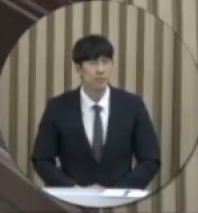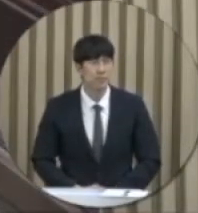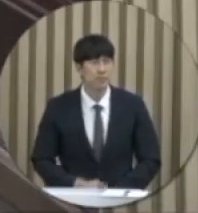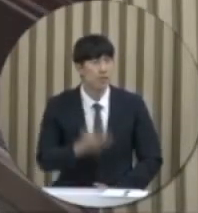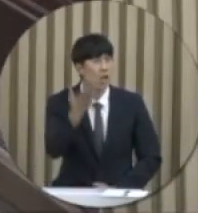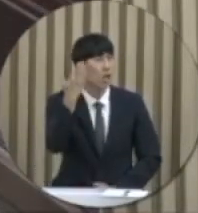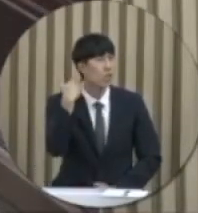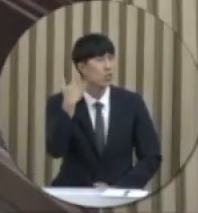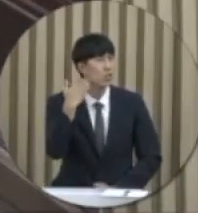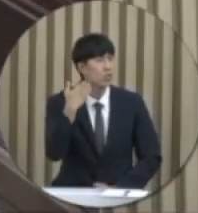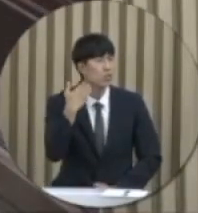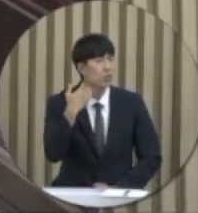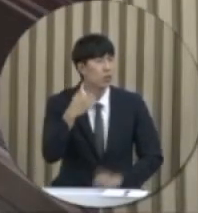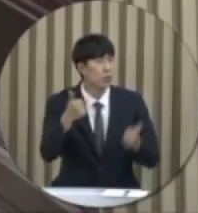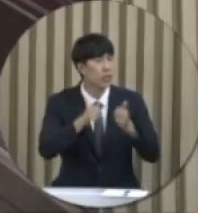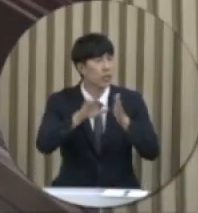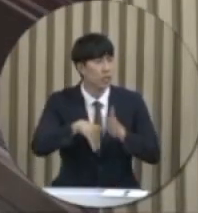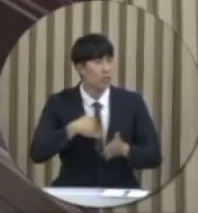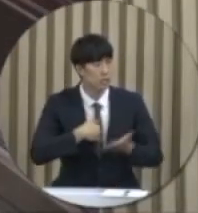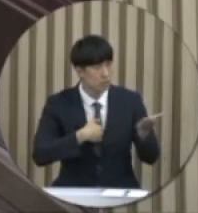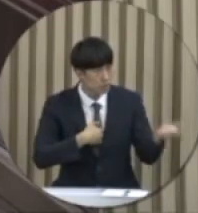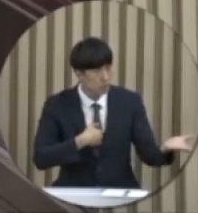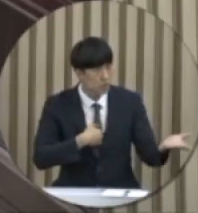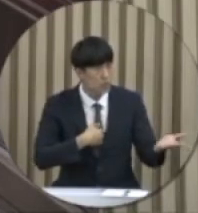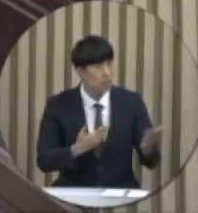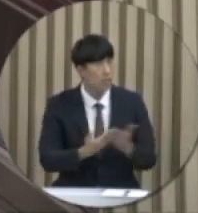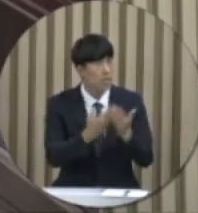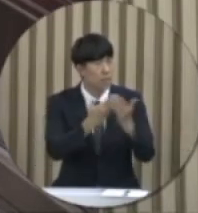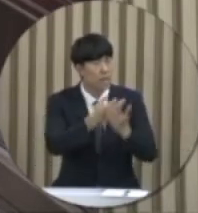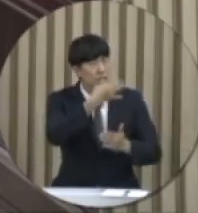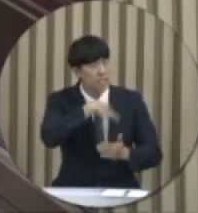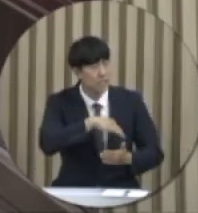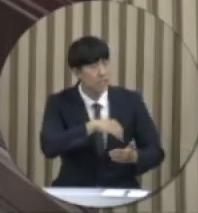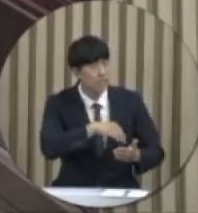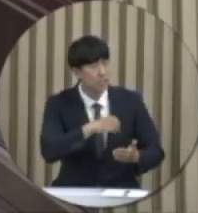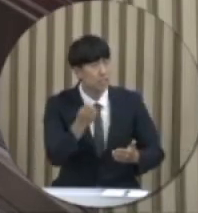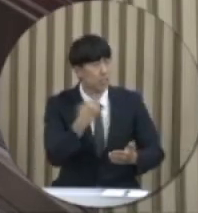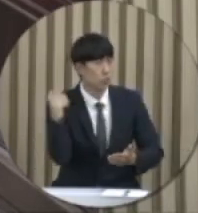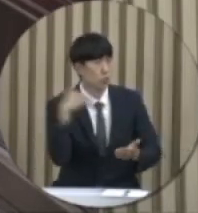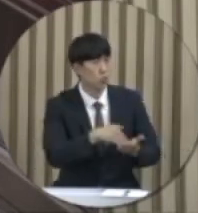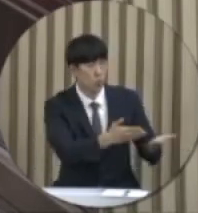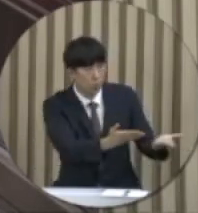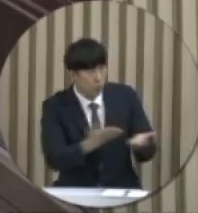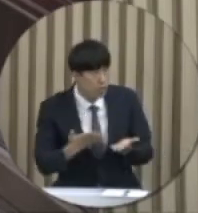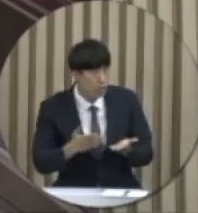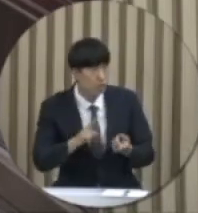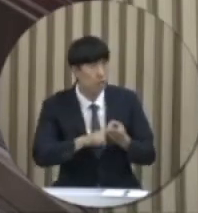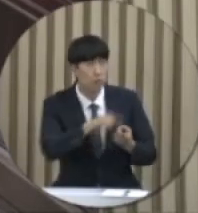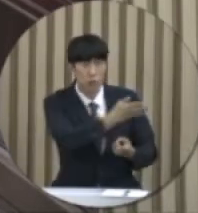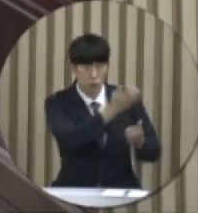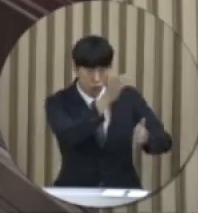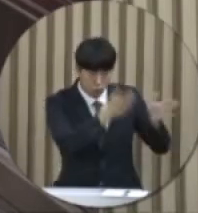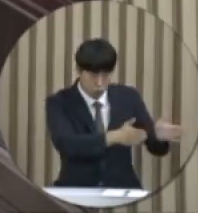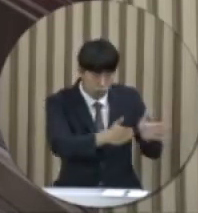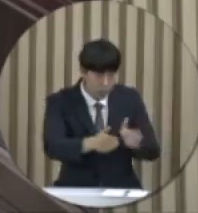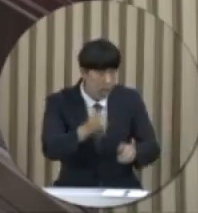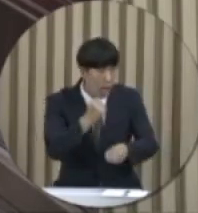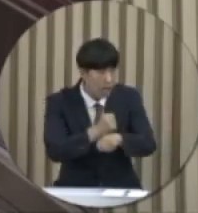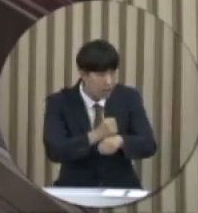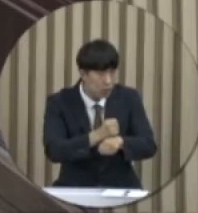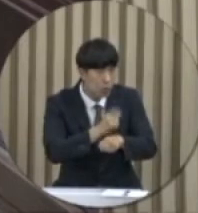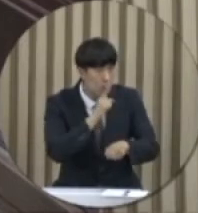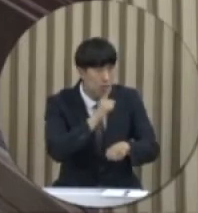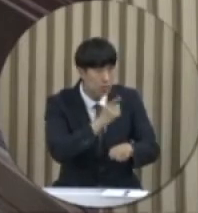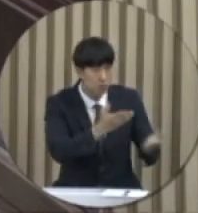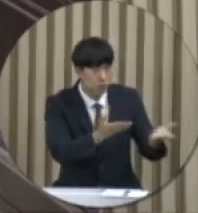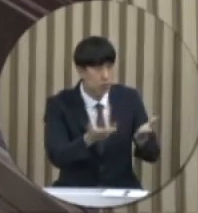전에 정례회 때 제가 우리 시장님한테 개발이익 환수 이렇게 말씀드렸고요. 또 준비한다라고 했는데 그동안에 개발이익